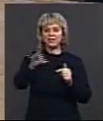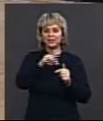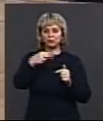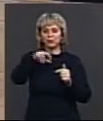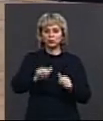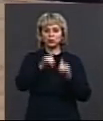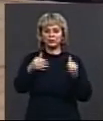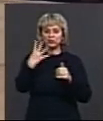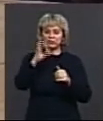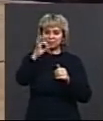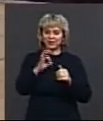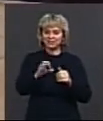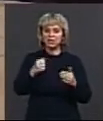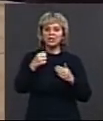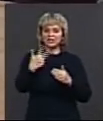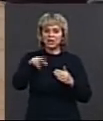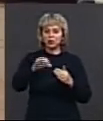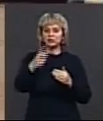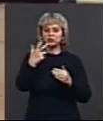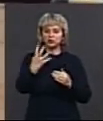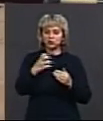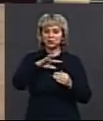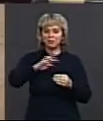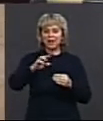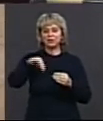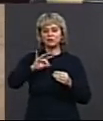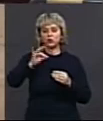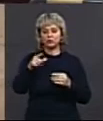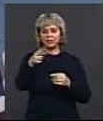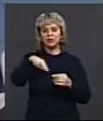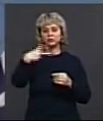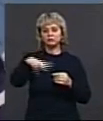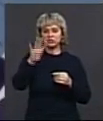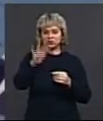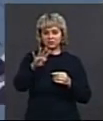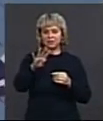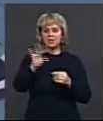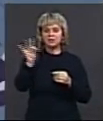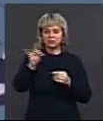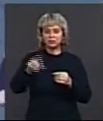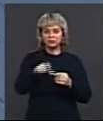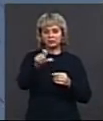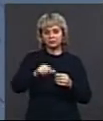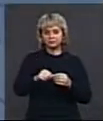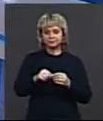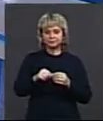продукт вырос на 4% до 1,4 триллиона рублей. Мария Индрикова, Андрей Токарев, Дон-24,